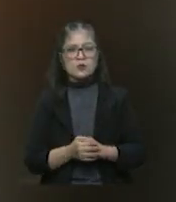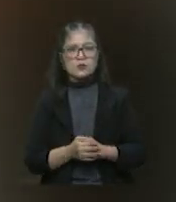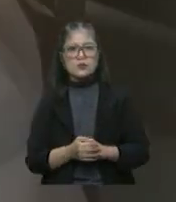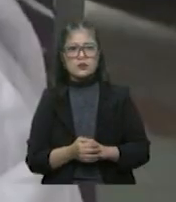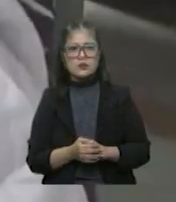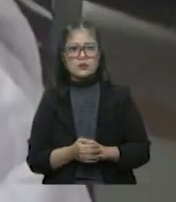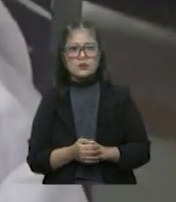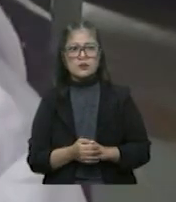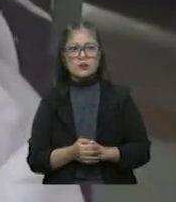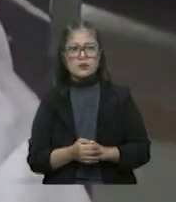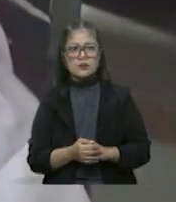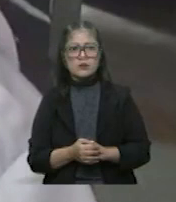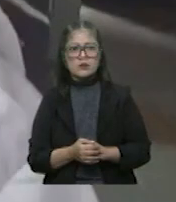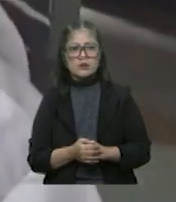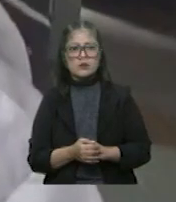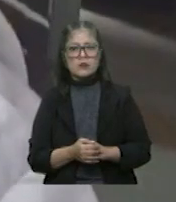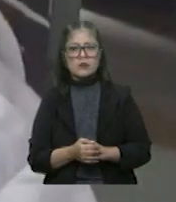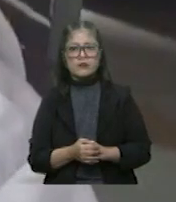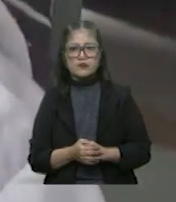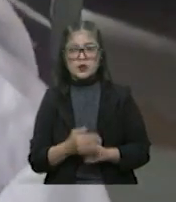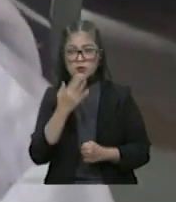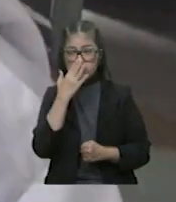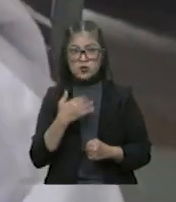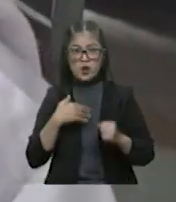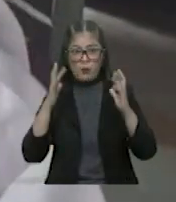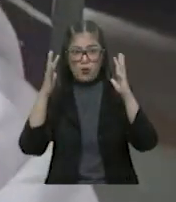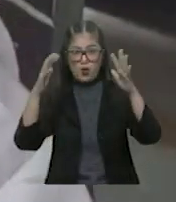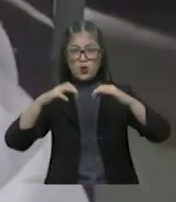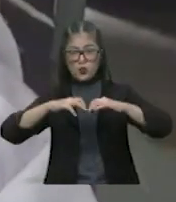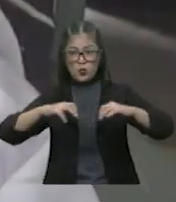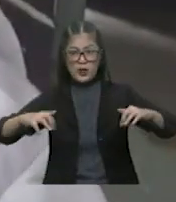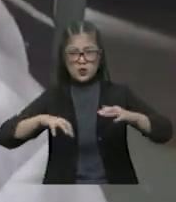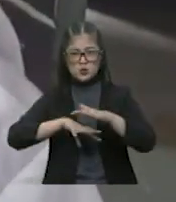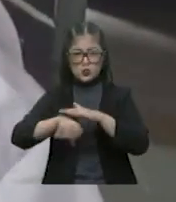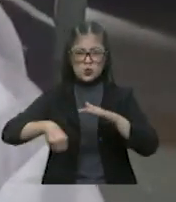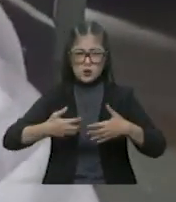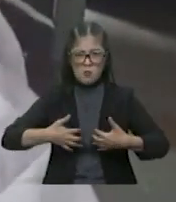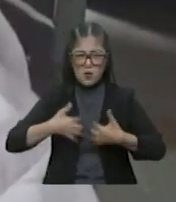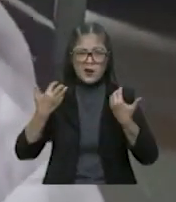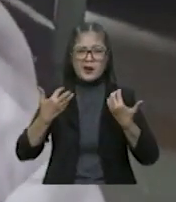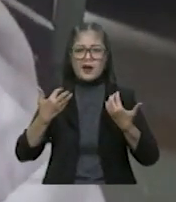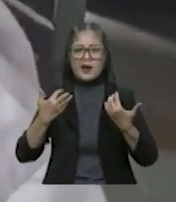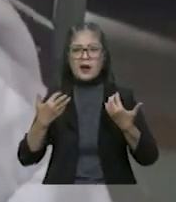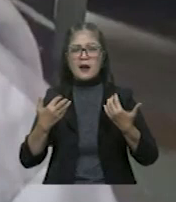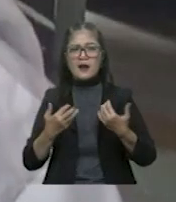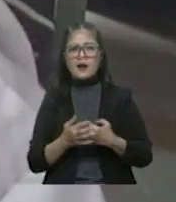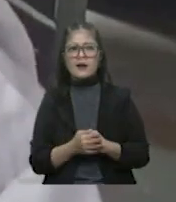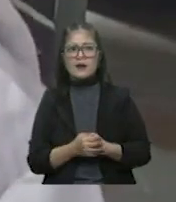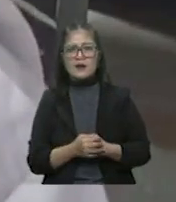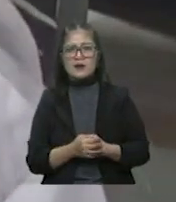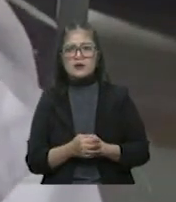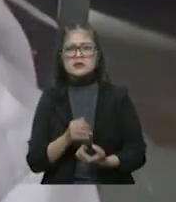Dari pihak si pemilik ketika tidak terima ada barang atau hal yang dicuri ataupun diduga dicuri seperti itu, bisa kan